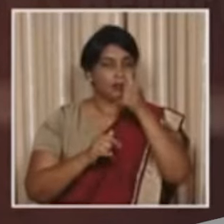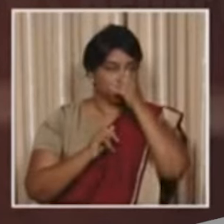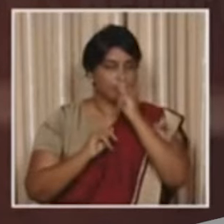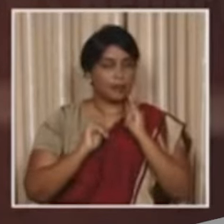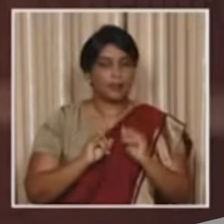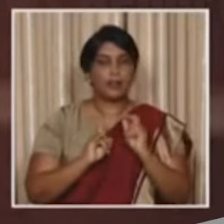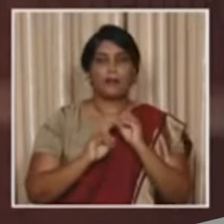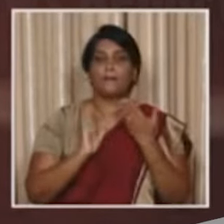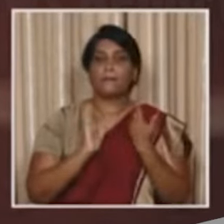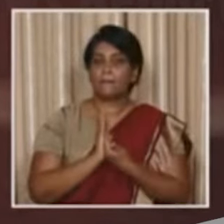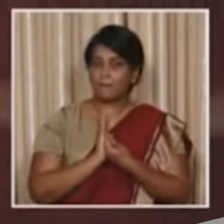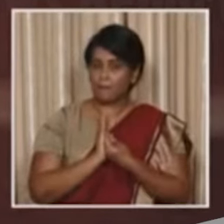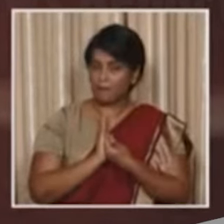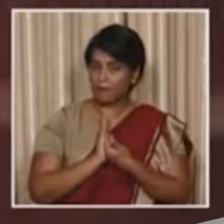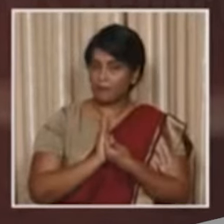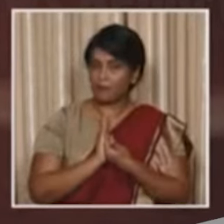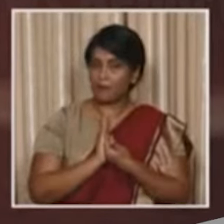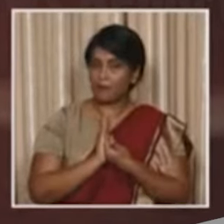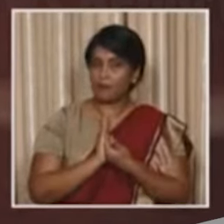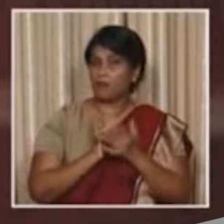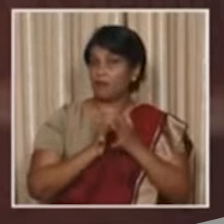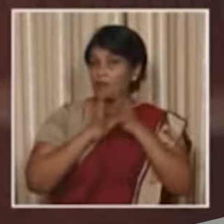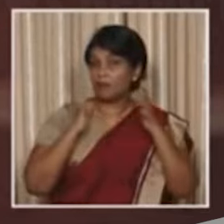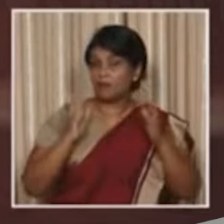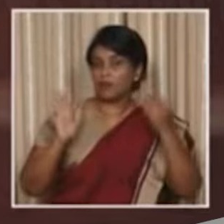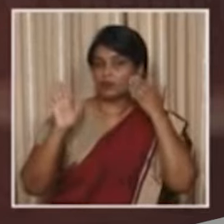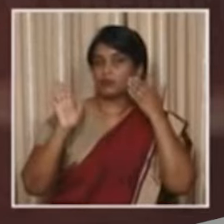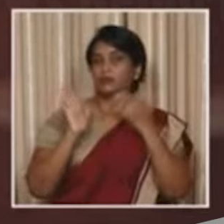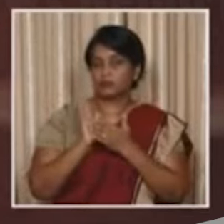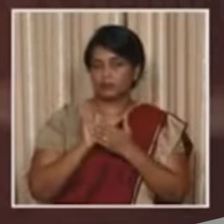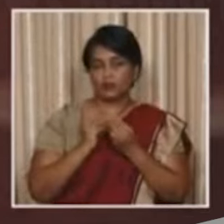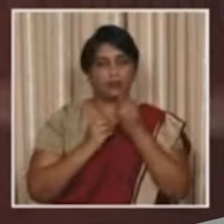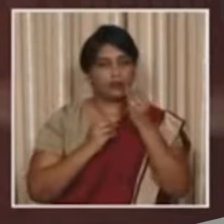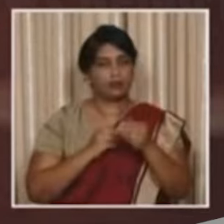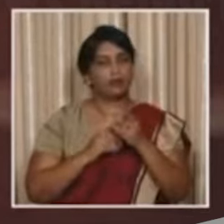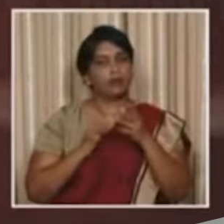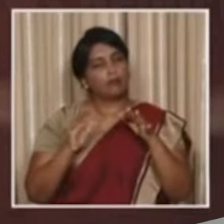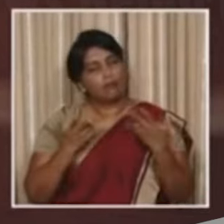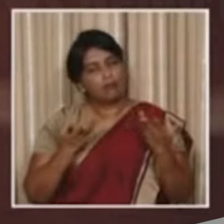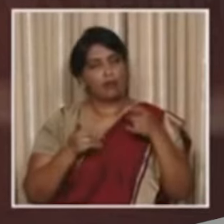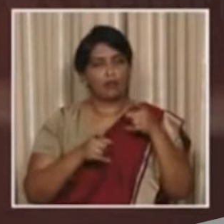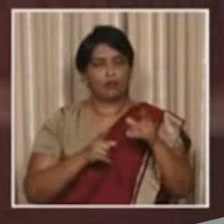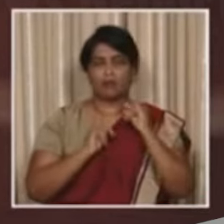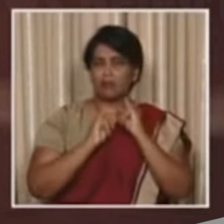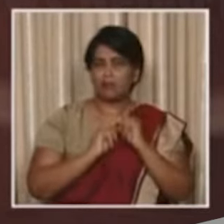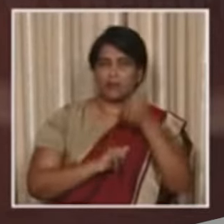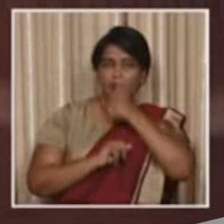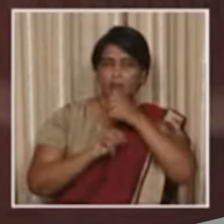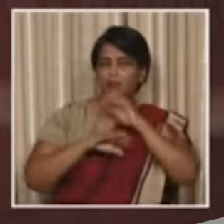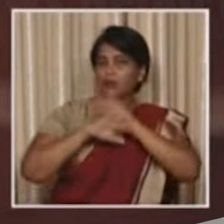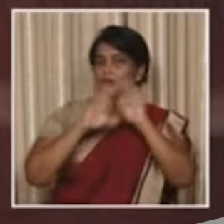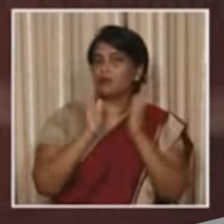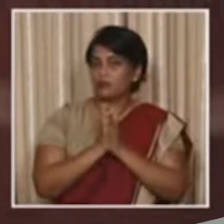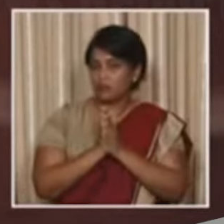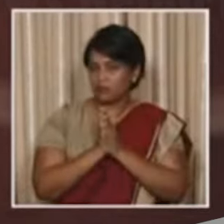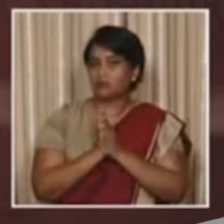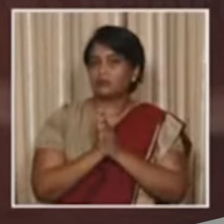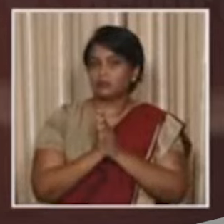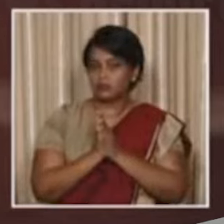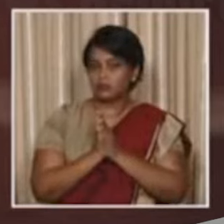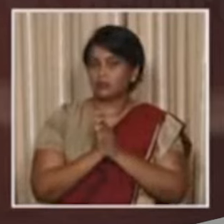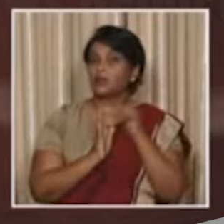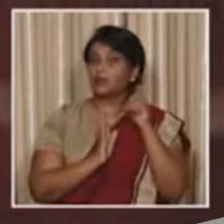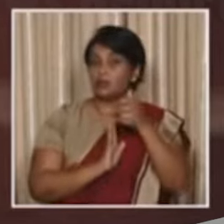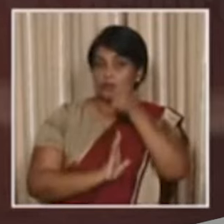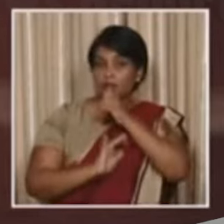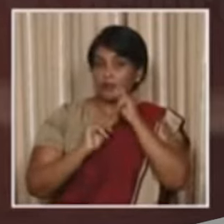පනතය පුළුල් අර්ථ නිරූපණය දීලා කොහොම මොනවද මේ දූෂණ ගණයට වැටෙන්නේ කියලා ඒ